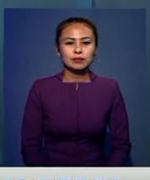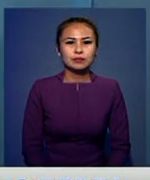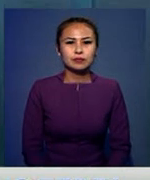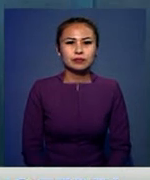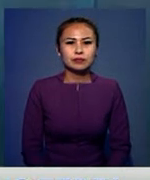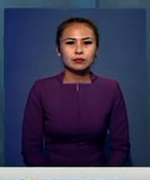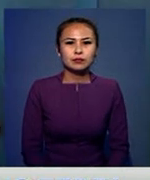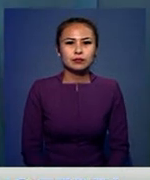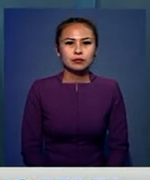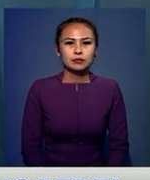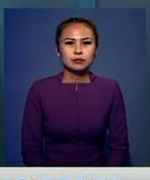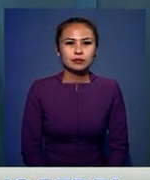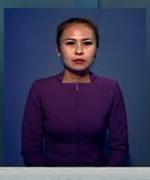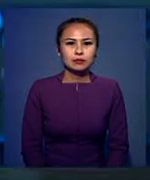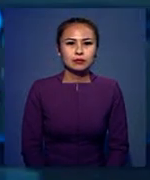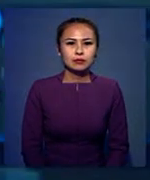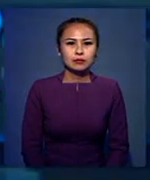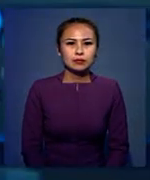Хабар 24.